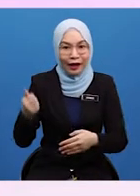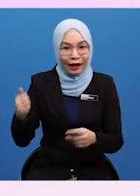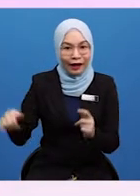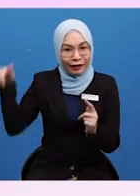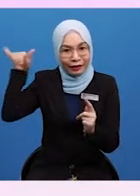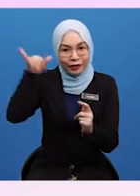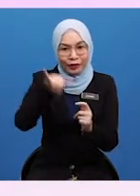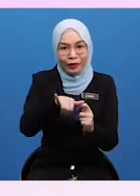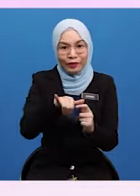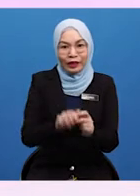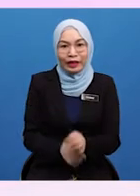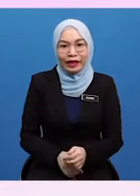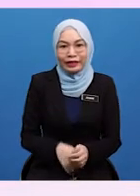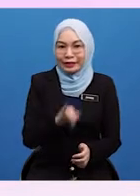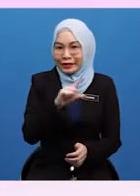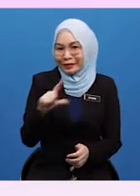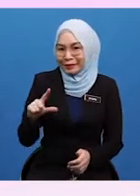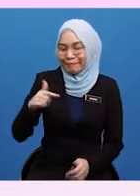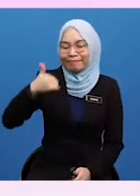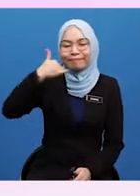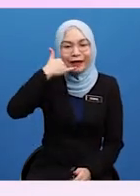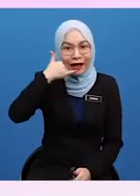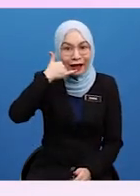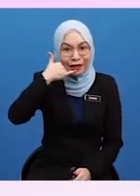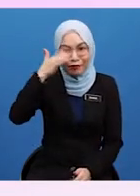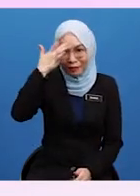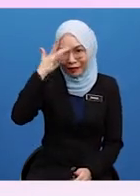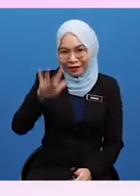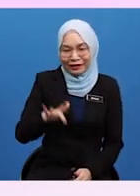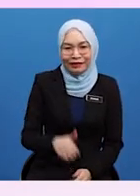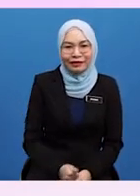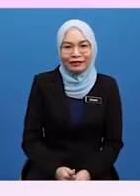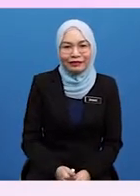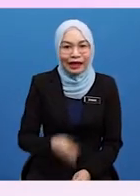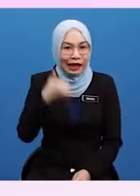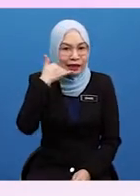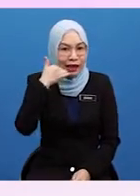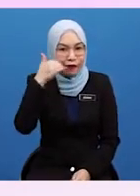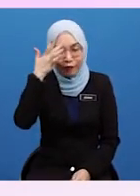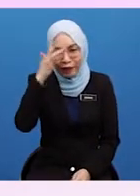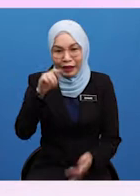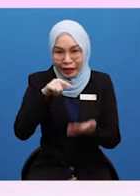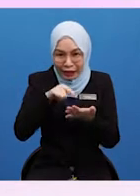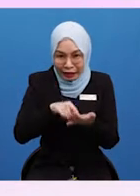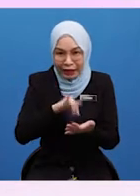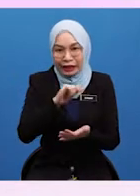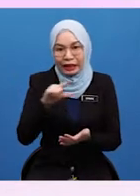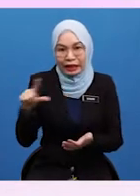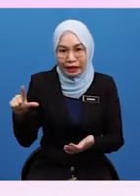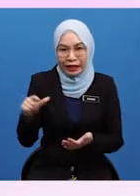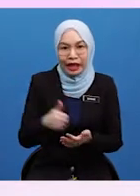adalah telepon pintar telepon pita ini merupakan telefon bimbit